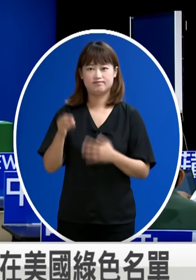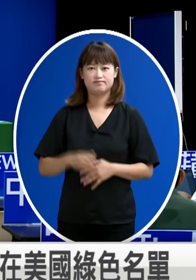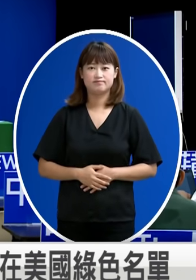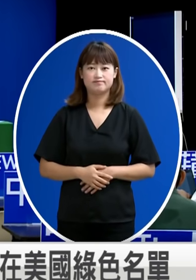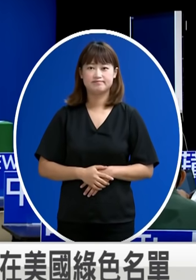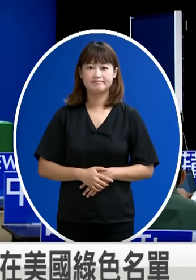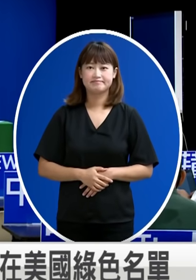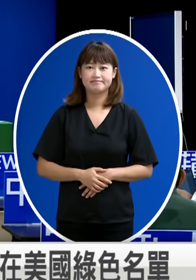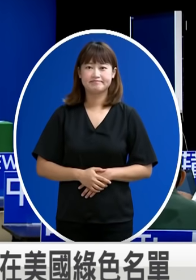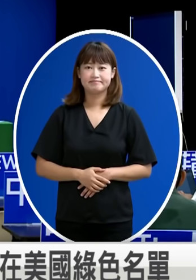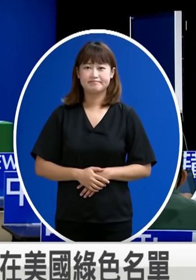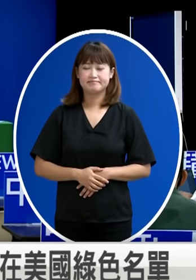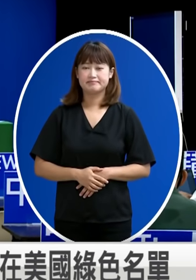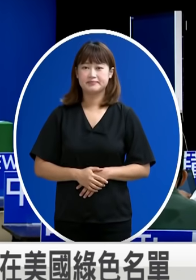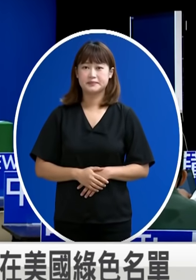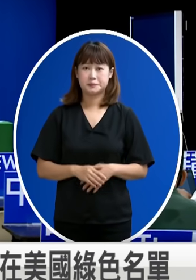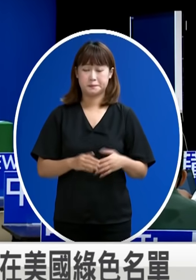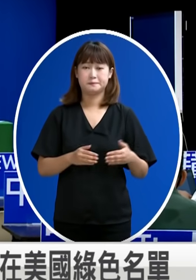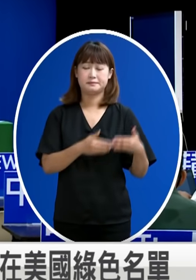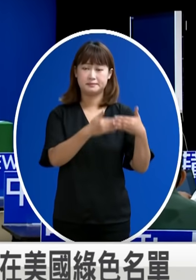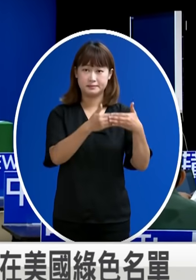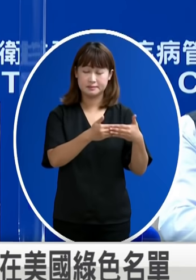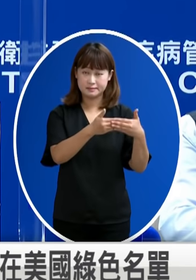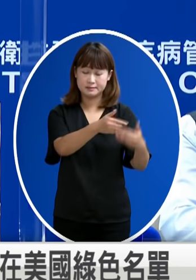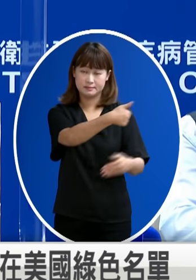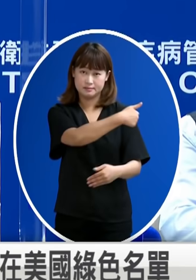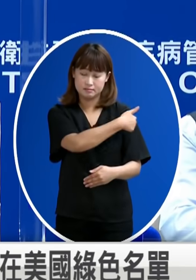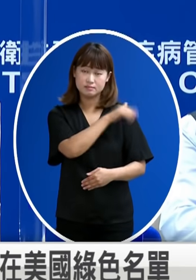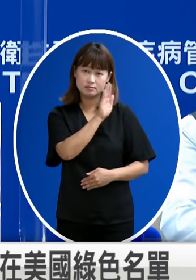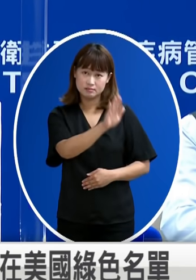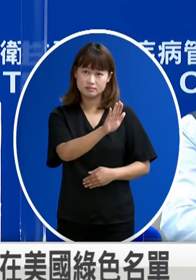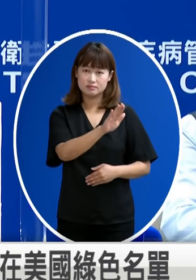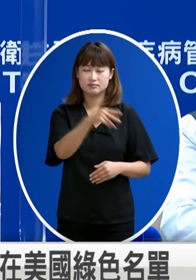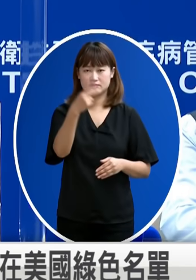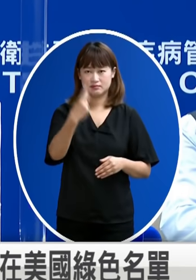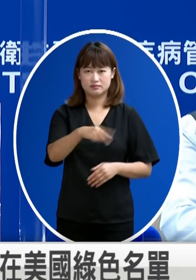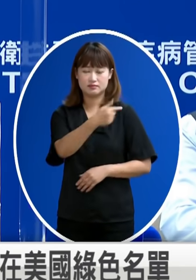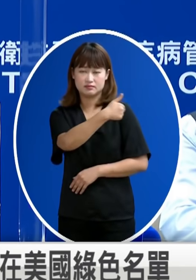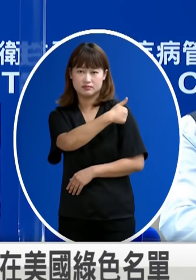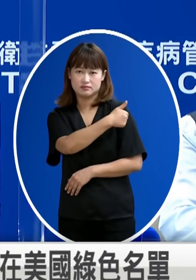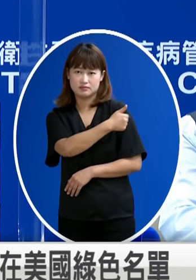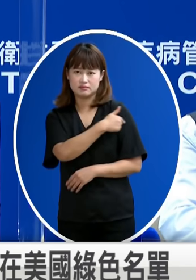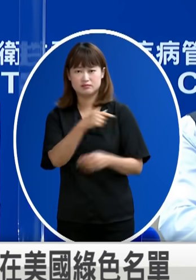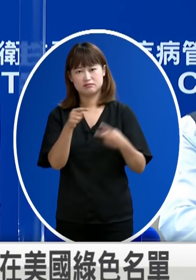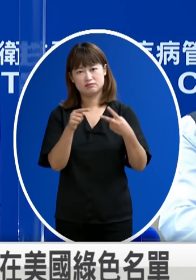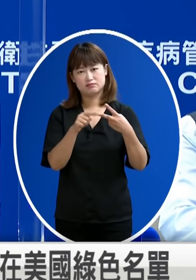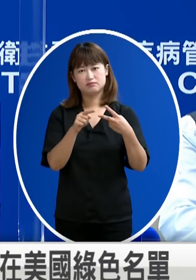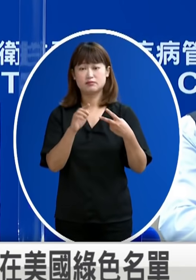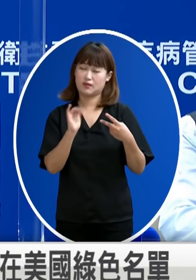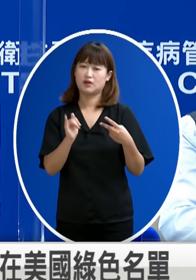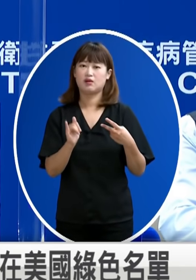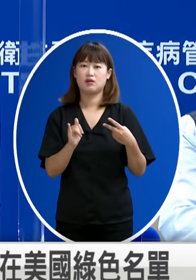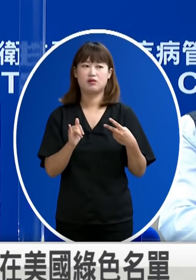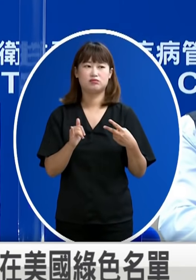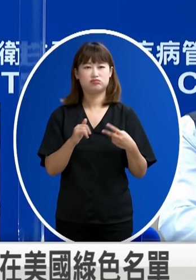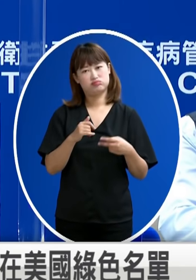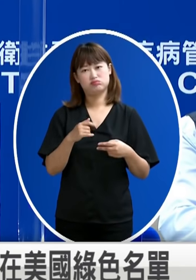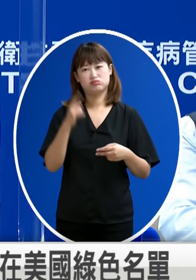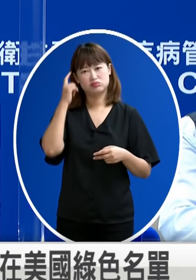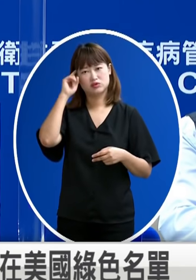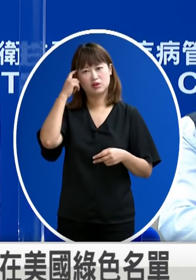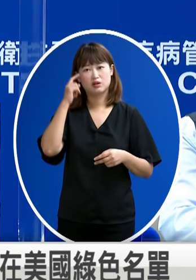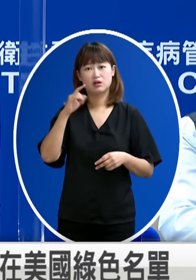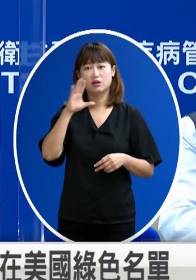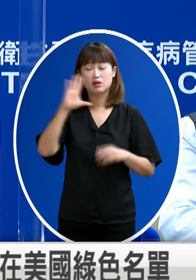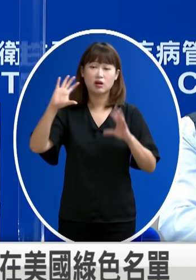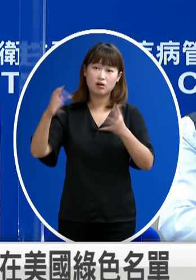实打过中国的疫苗然后再打其他的疫苗，其实东南亚的国家应该也不少嘛，泰